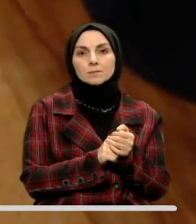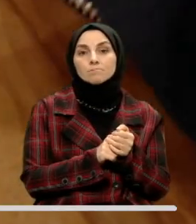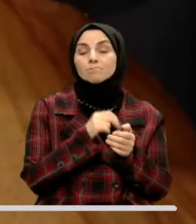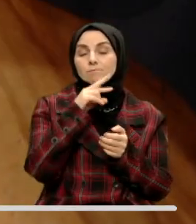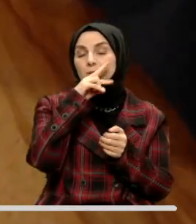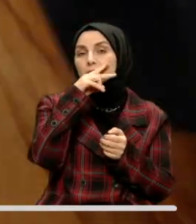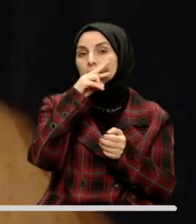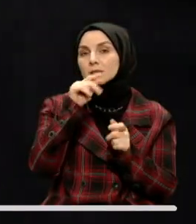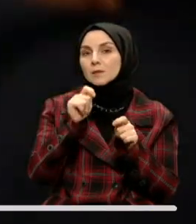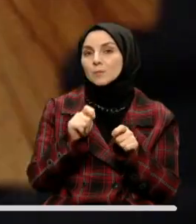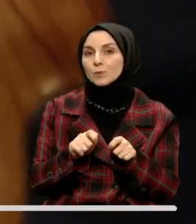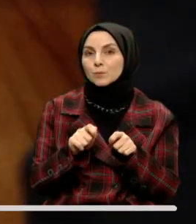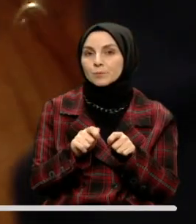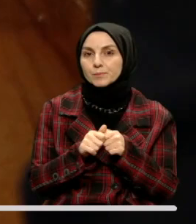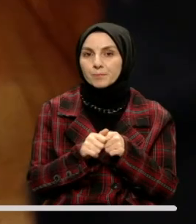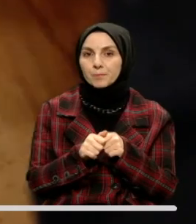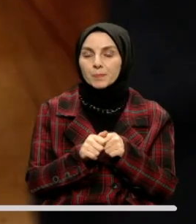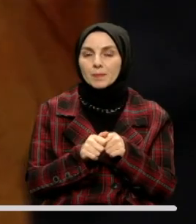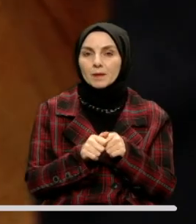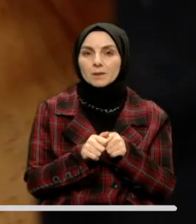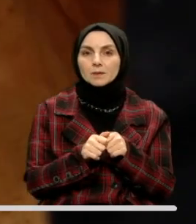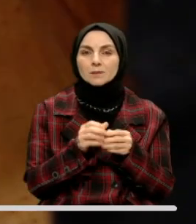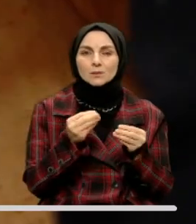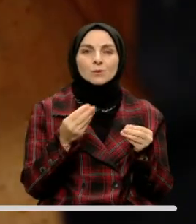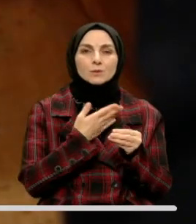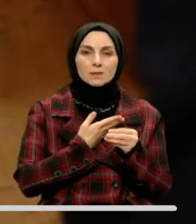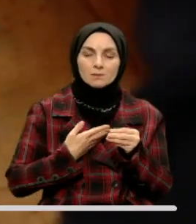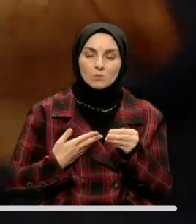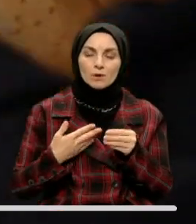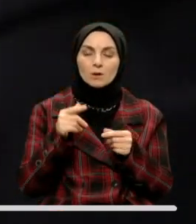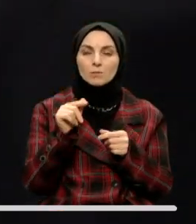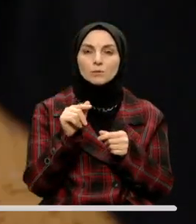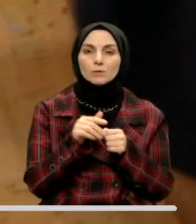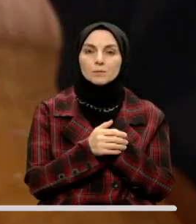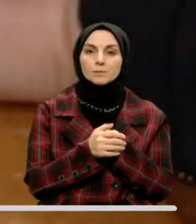renkli renkli yapıyorum, renkli renkli, çok hoşlarına gider.